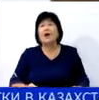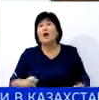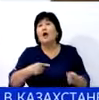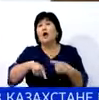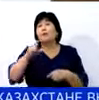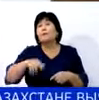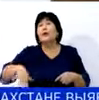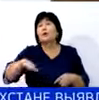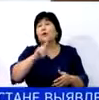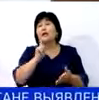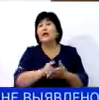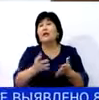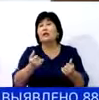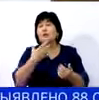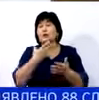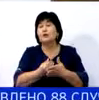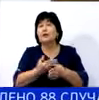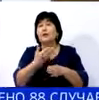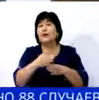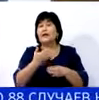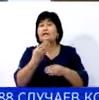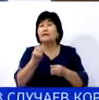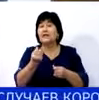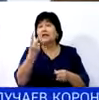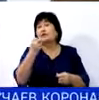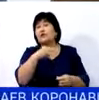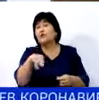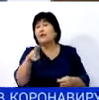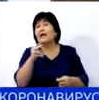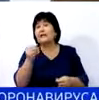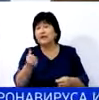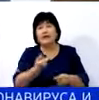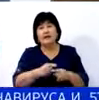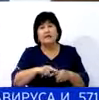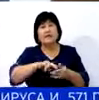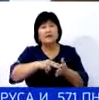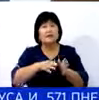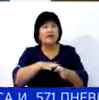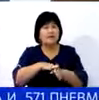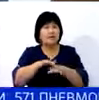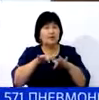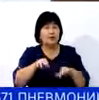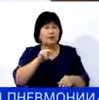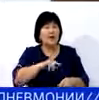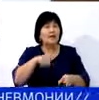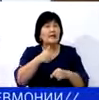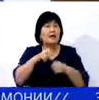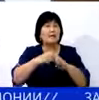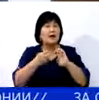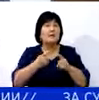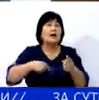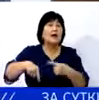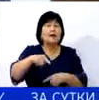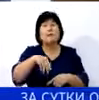Предприниматели региона должны получить свою часть из выделяемых 200 миллиардов тенге. И в этом плане мы ведем работу. Главная проблема предпринимателей